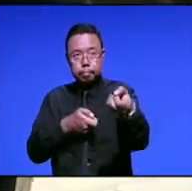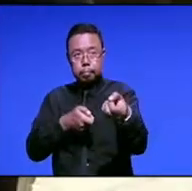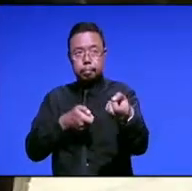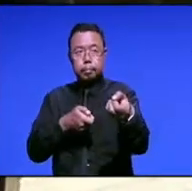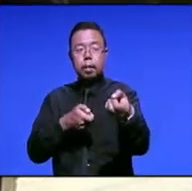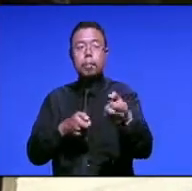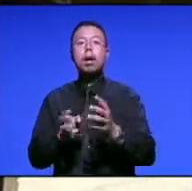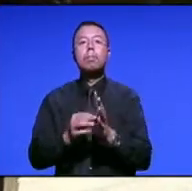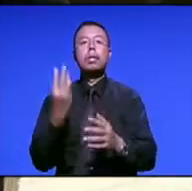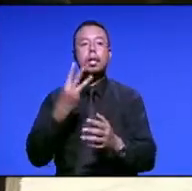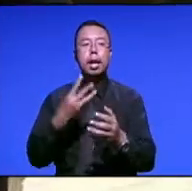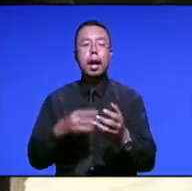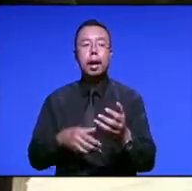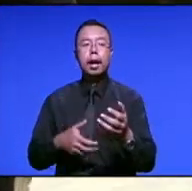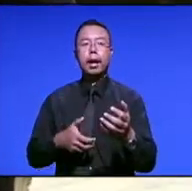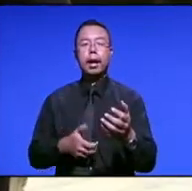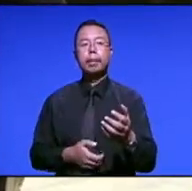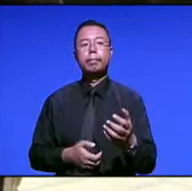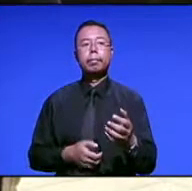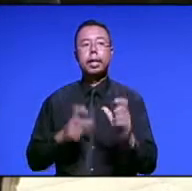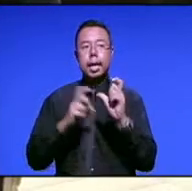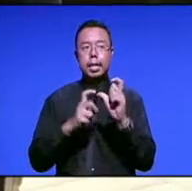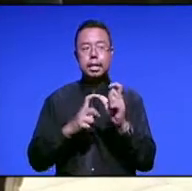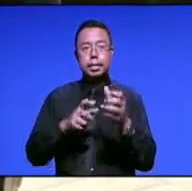Yang ketiga, S.